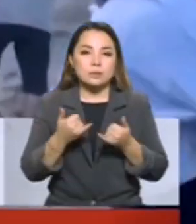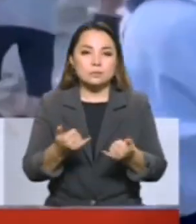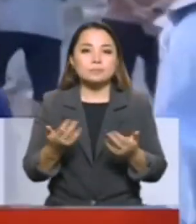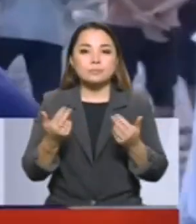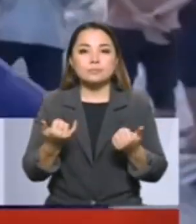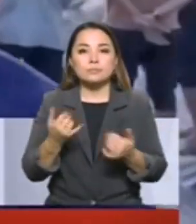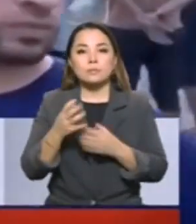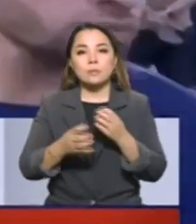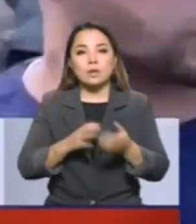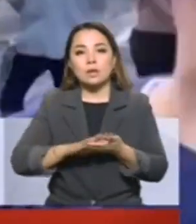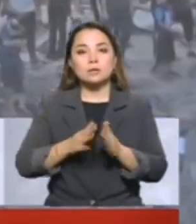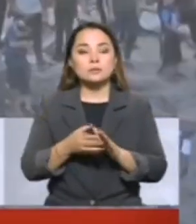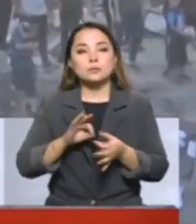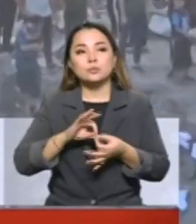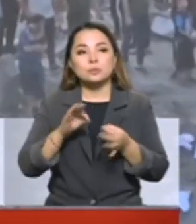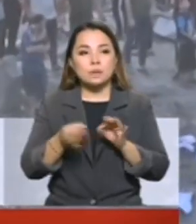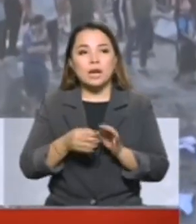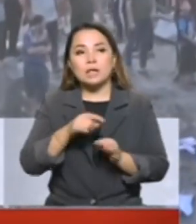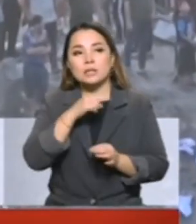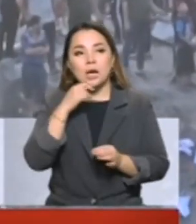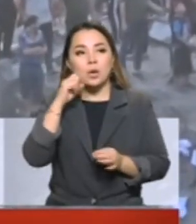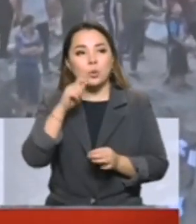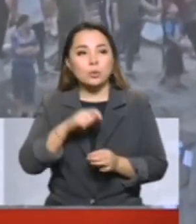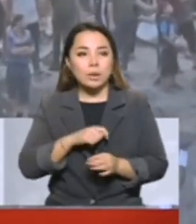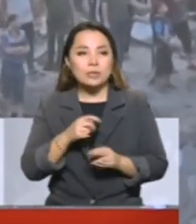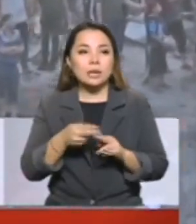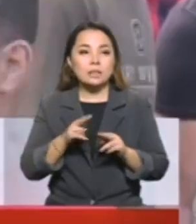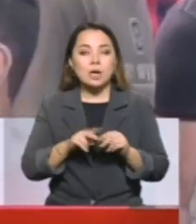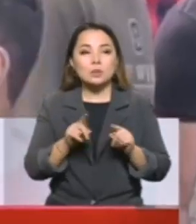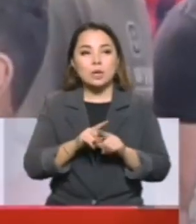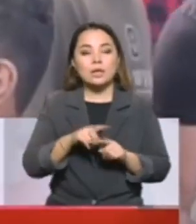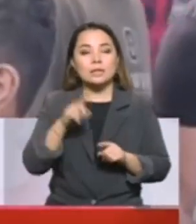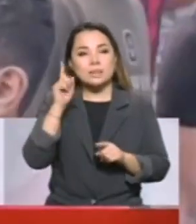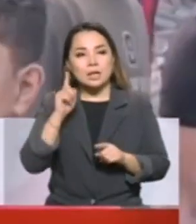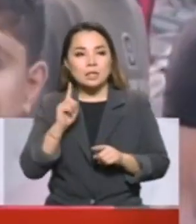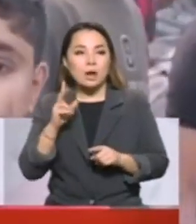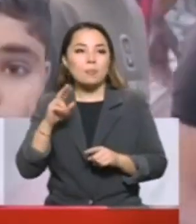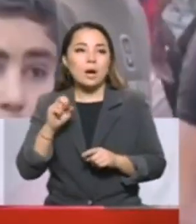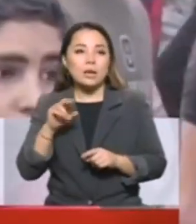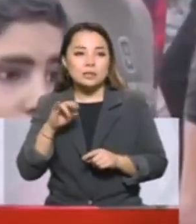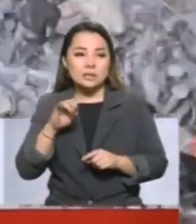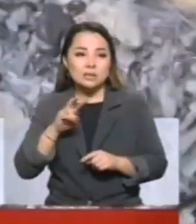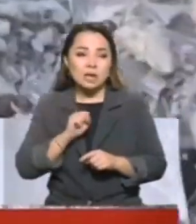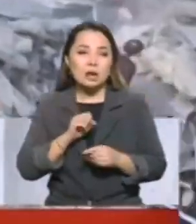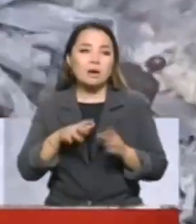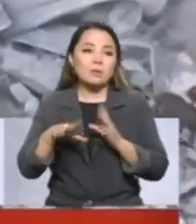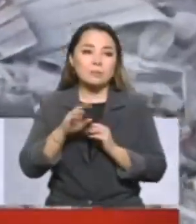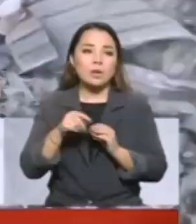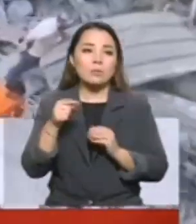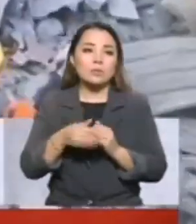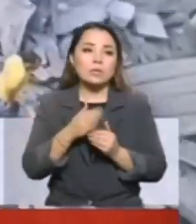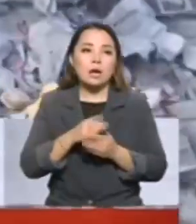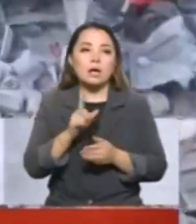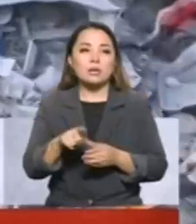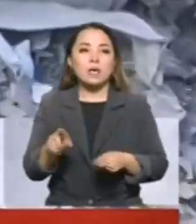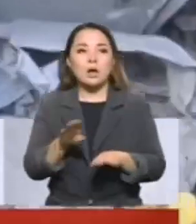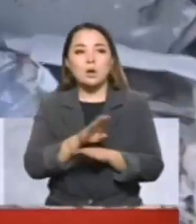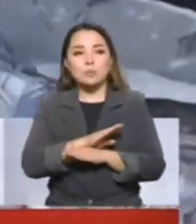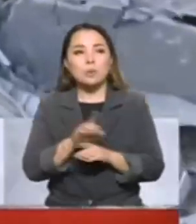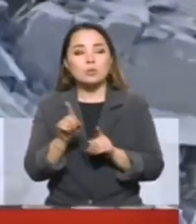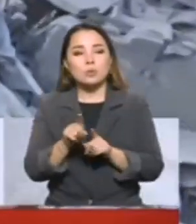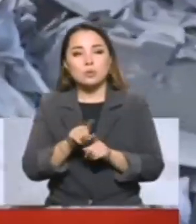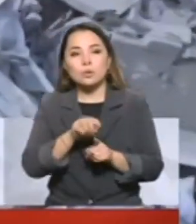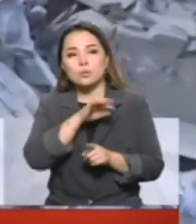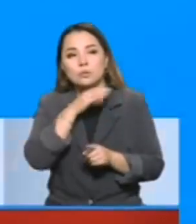Я қазір әлемдік ахуал күрделі. Ресей мен Украина, Израиль мен Палестина арасында қақтығыстан мыңдаған адам қырылып жатыр. Жазықсыз құрбан